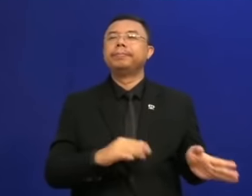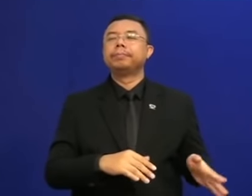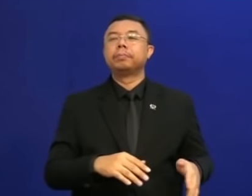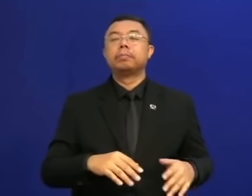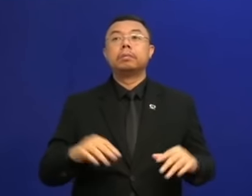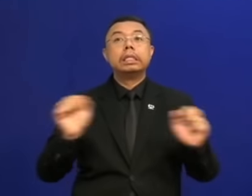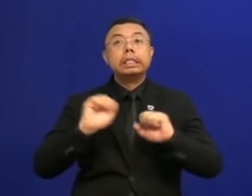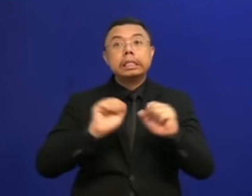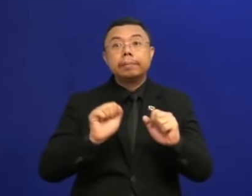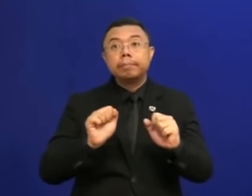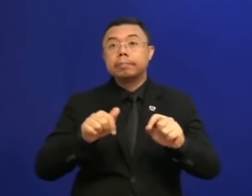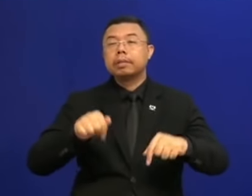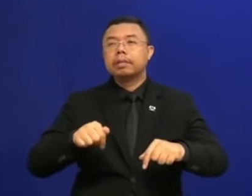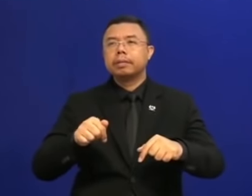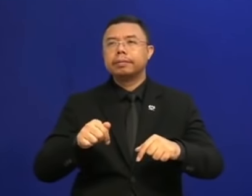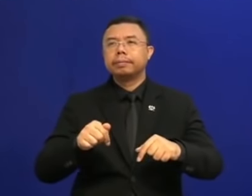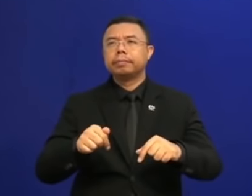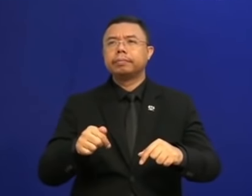Segera ini